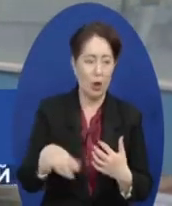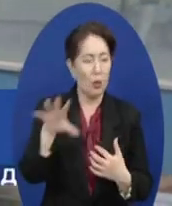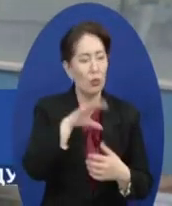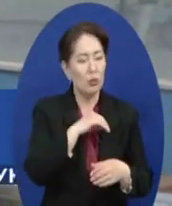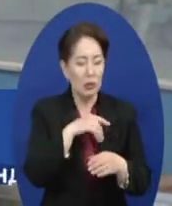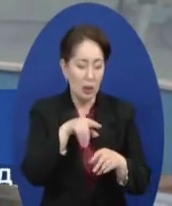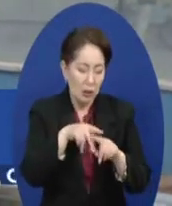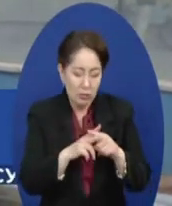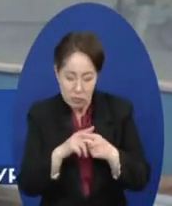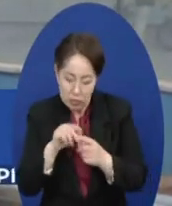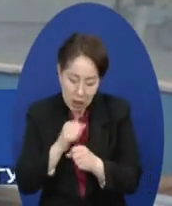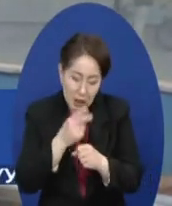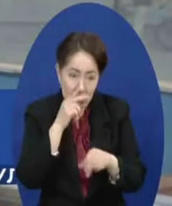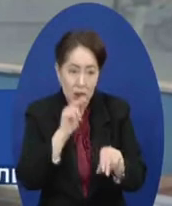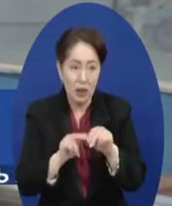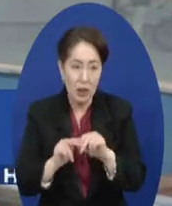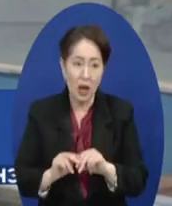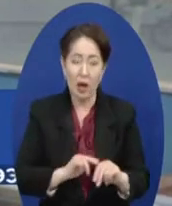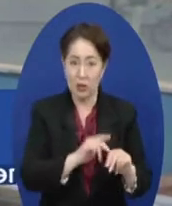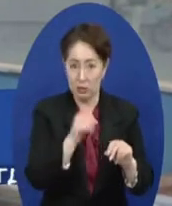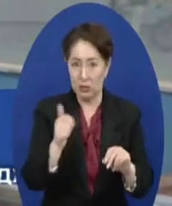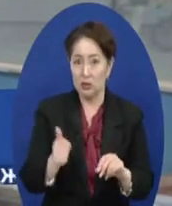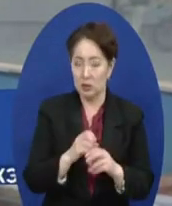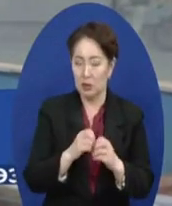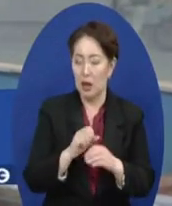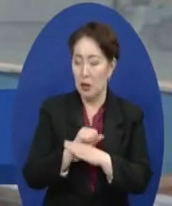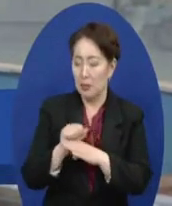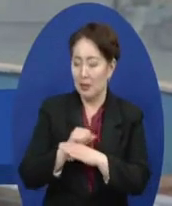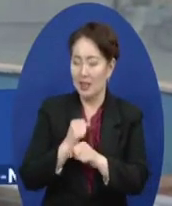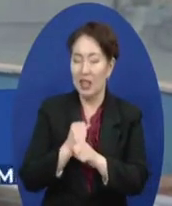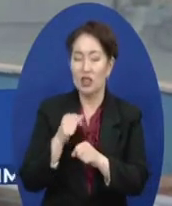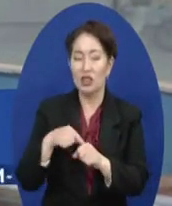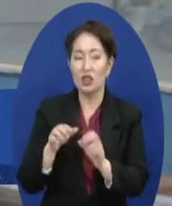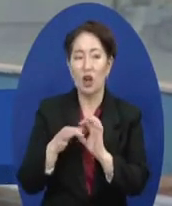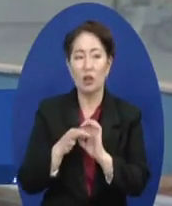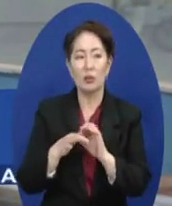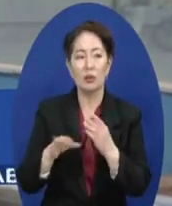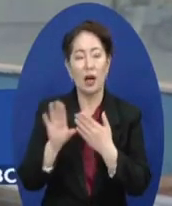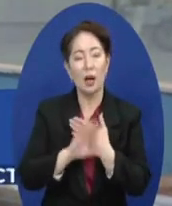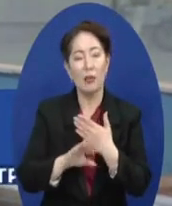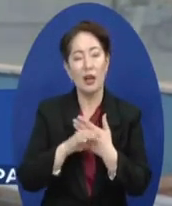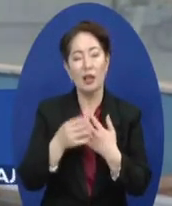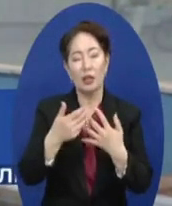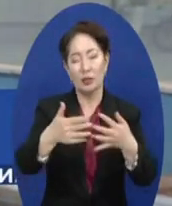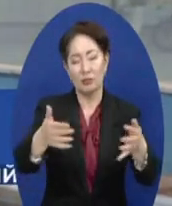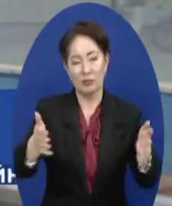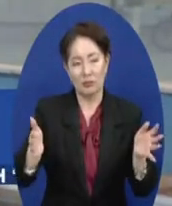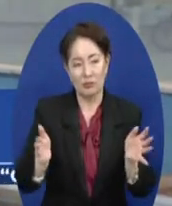бүрэн бүрэлдэхүүнээр ингэхэд ажиллаж байна. Тэгээ бэлтгэл ажлын хүрээнд ингэхэд хамгаалалтын тор